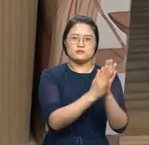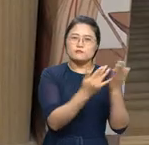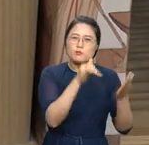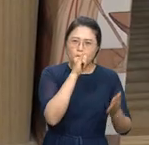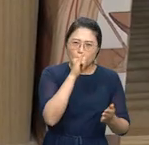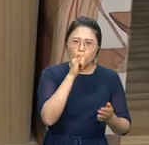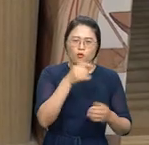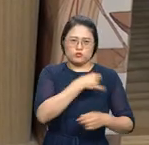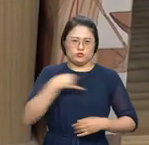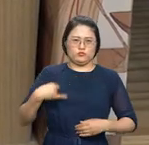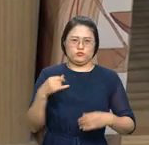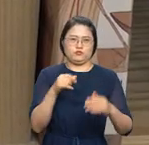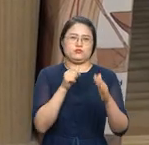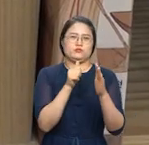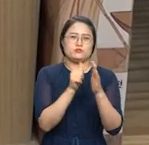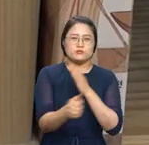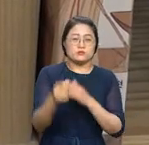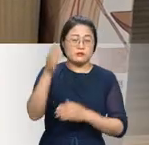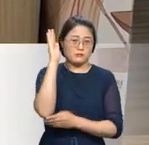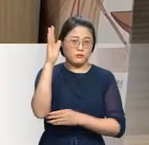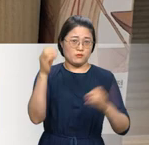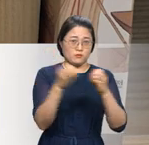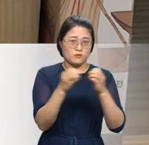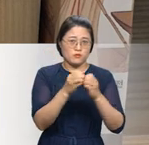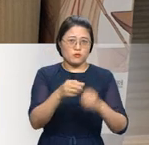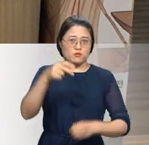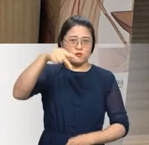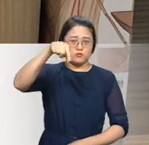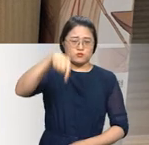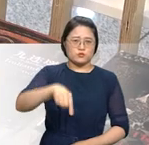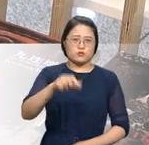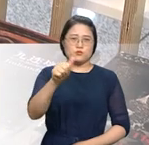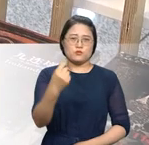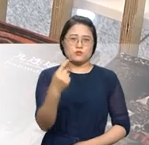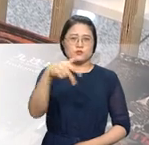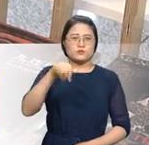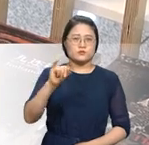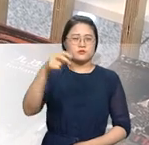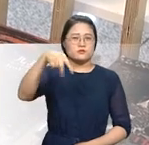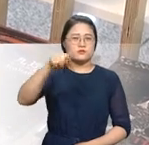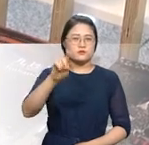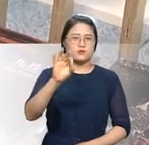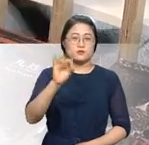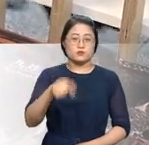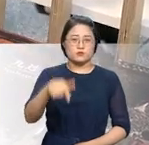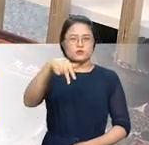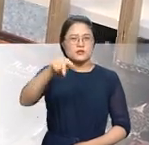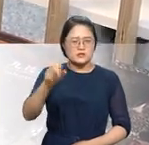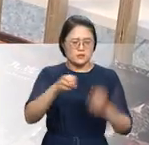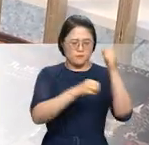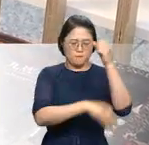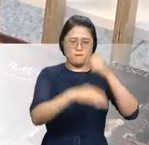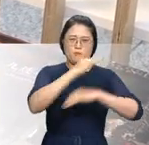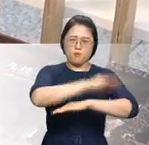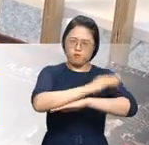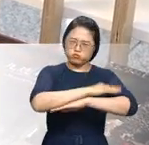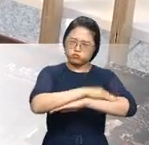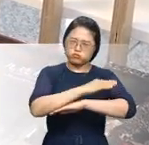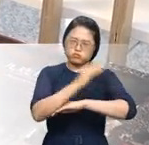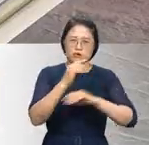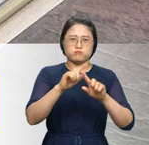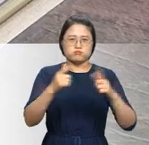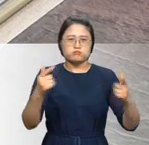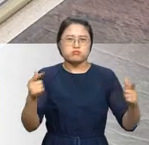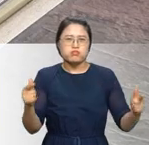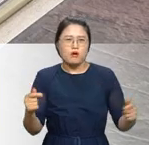홍루몽, 수호지, 서유기 등 중국 대표 소설들을 일반 출판본, 영인본, 진장본 등 다양한